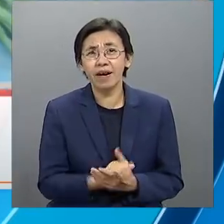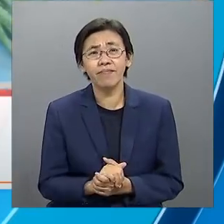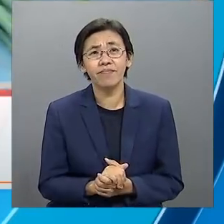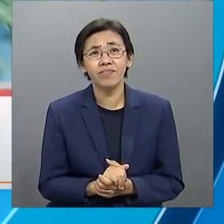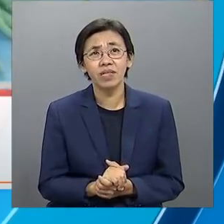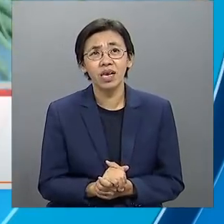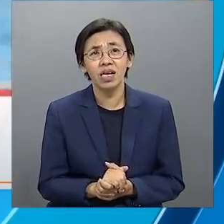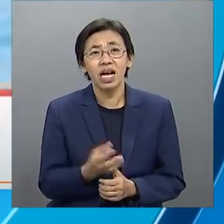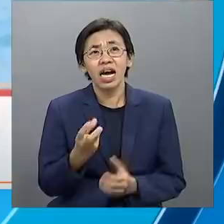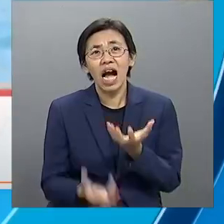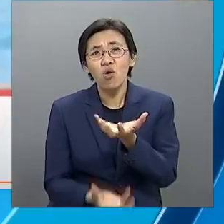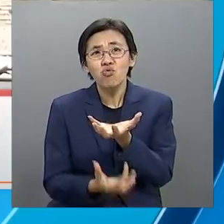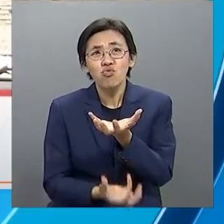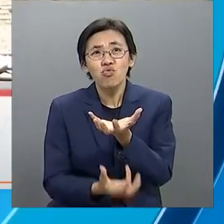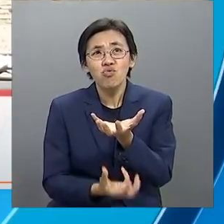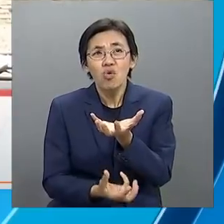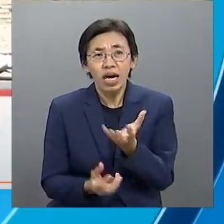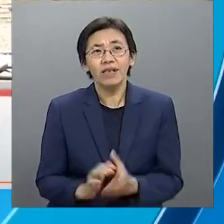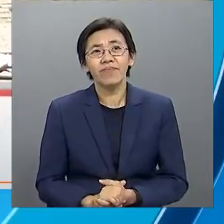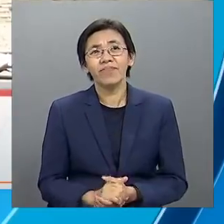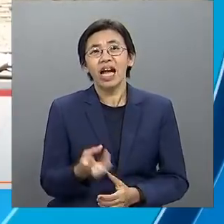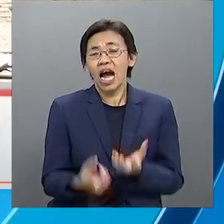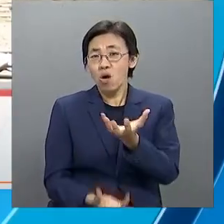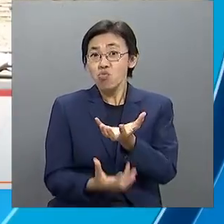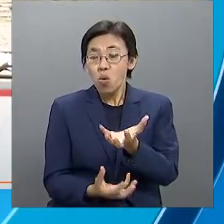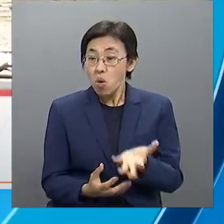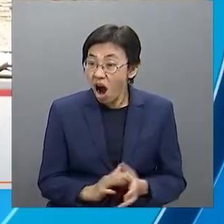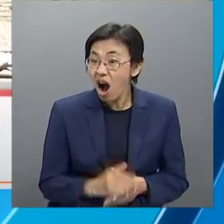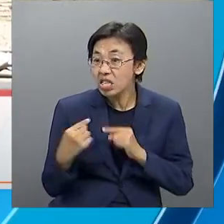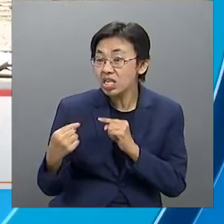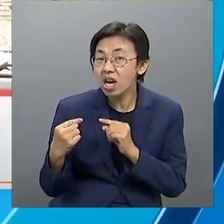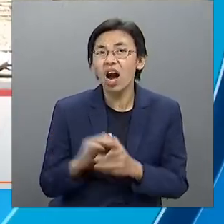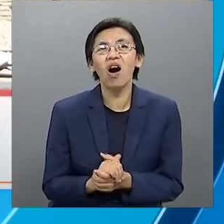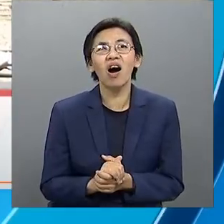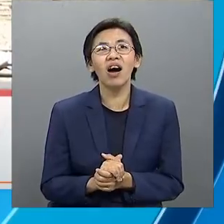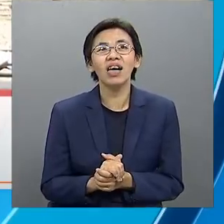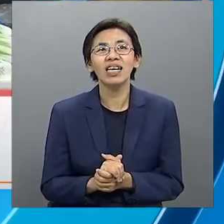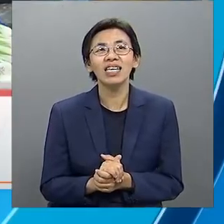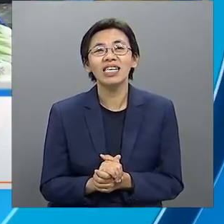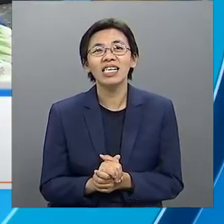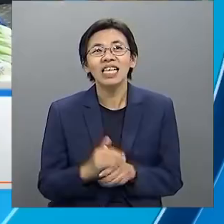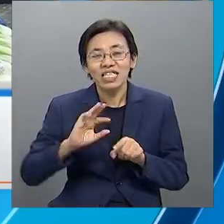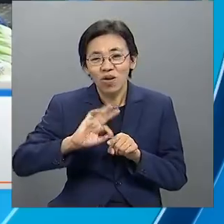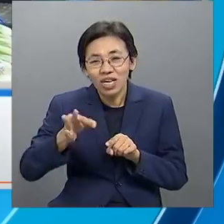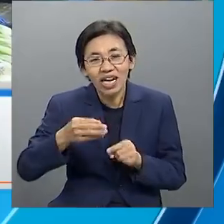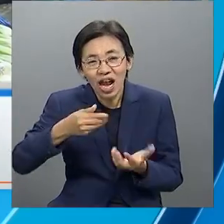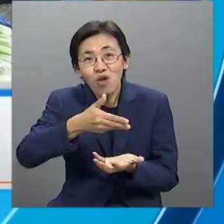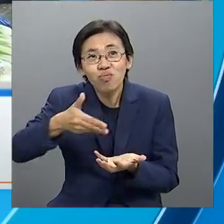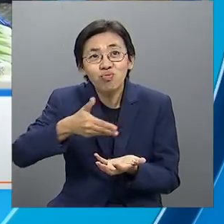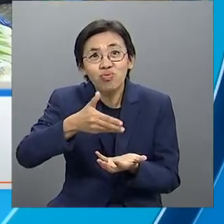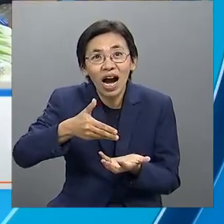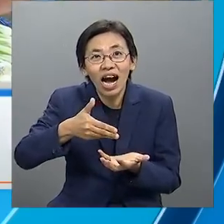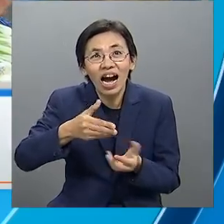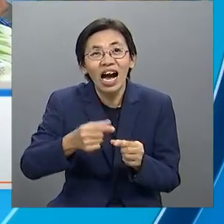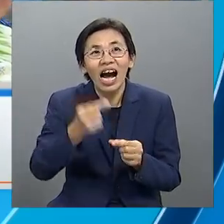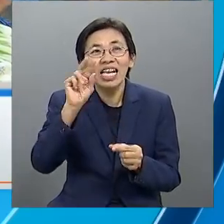คุณอะไรคุณมาเถียง เดี๋ยวนะตอนรากผักชี รากผักชีครับคุณตอม ใช่ก็รากผักชี อันนี้ต้นหอม ผมผิดเอง